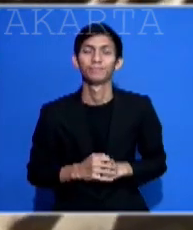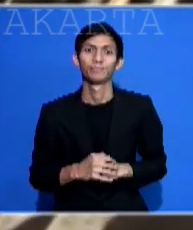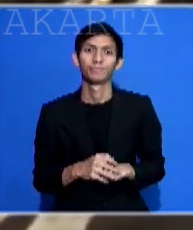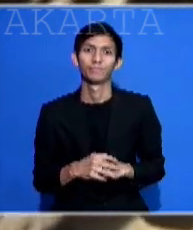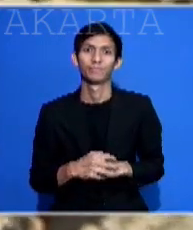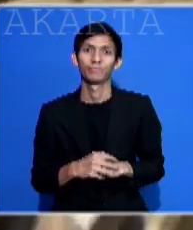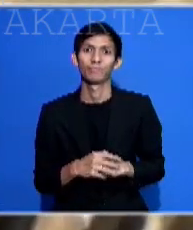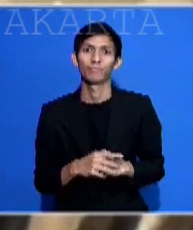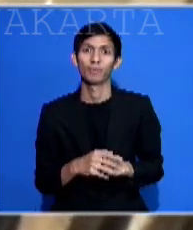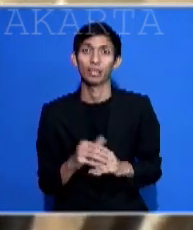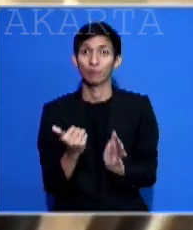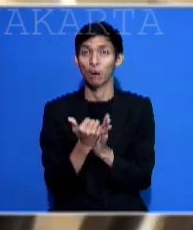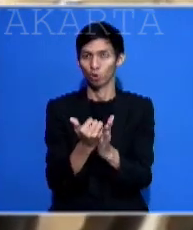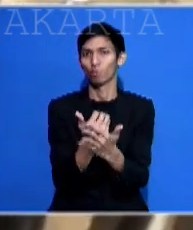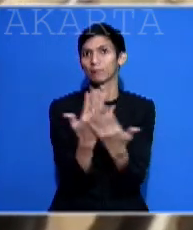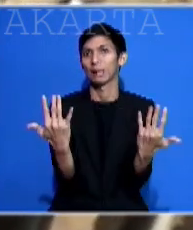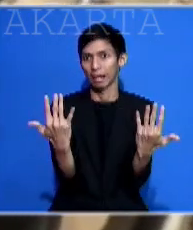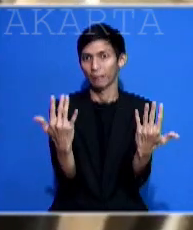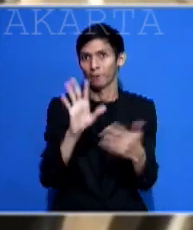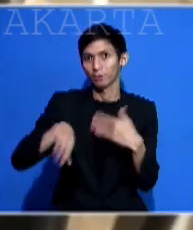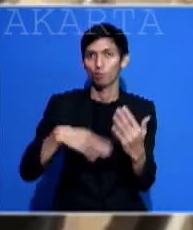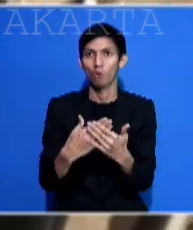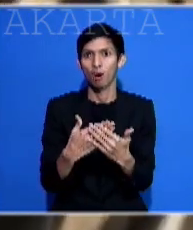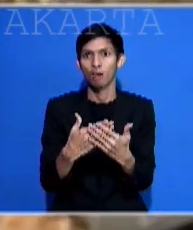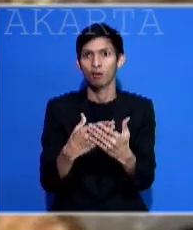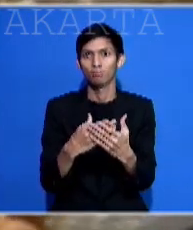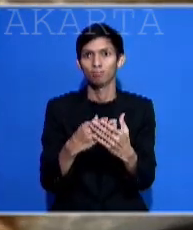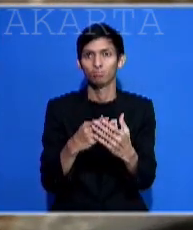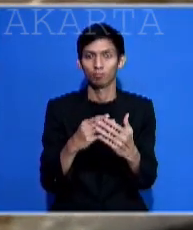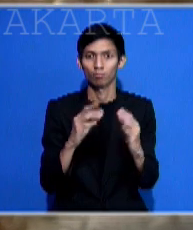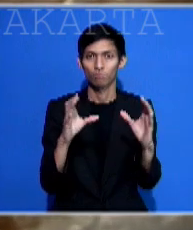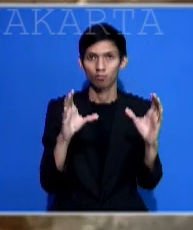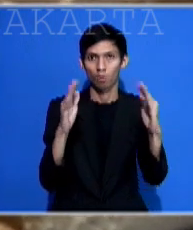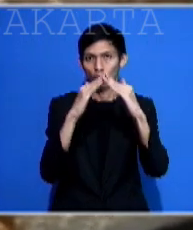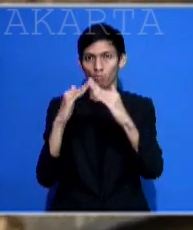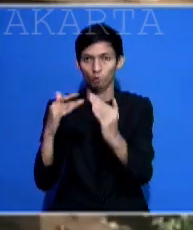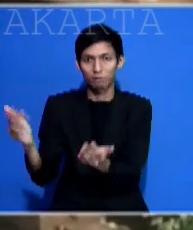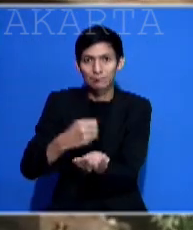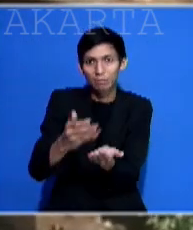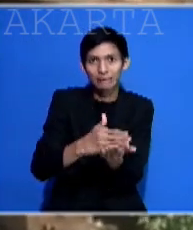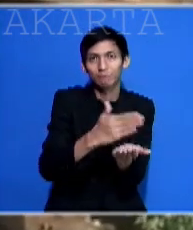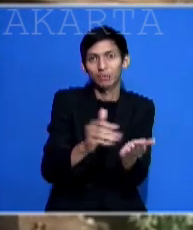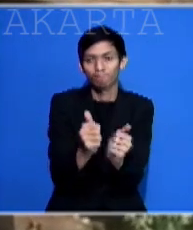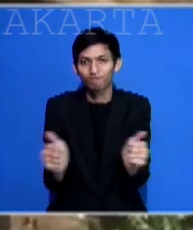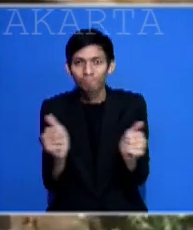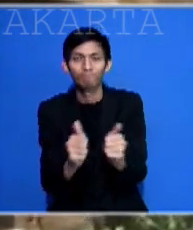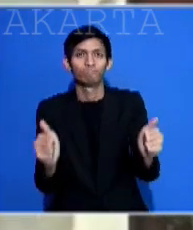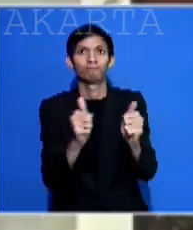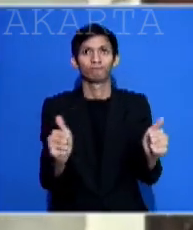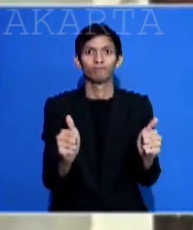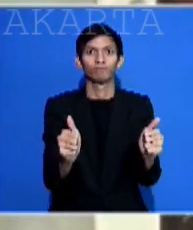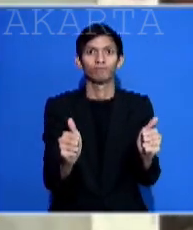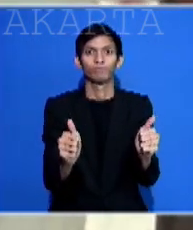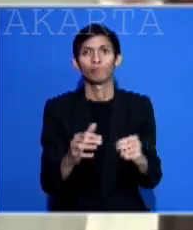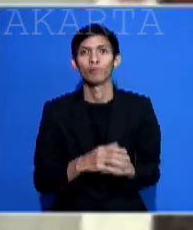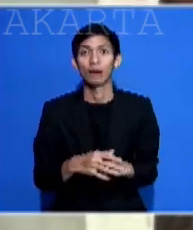RW 35 seluruh material bangunan baik batu bata Genting maupun kayu sudah selesai dilakukan evakuasi secara gotongroyong